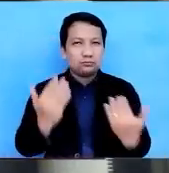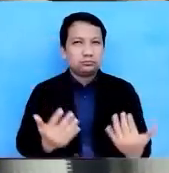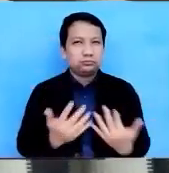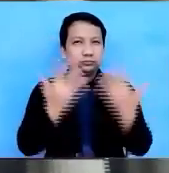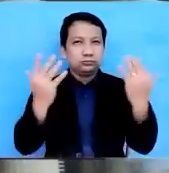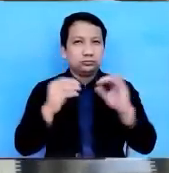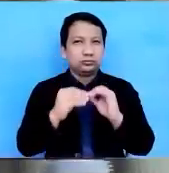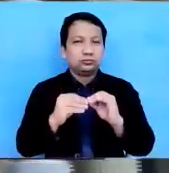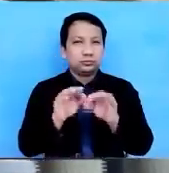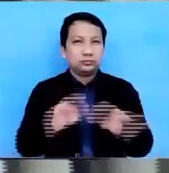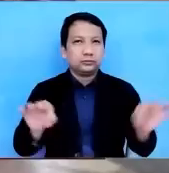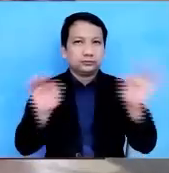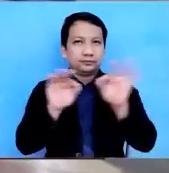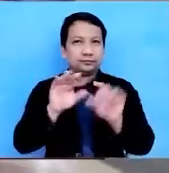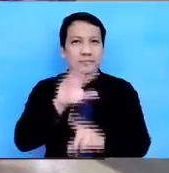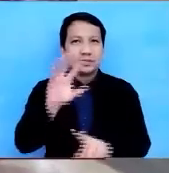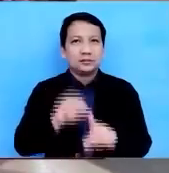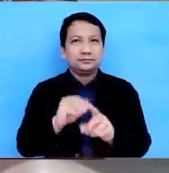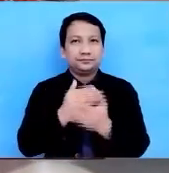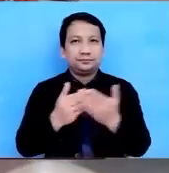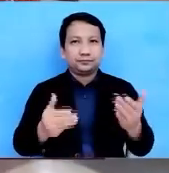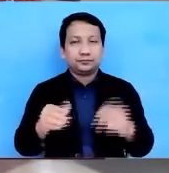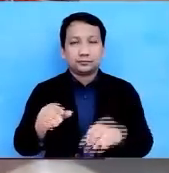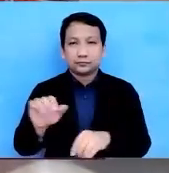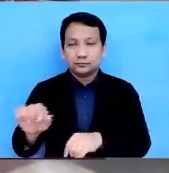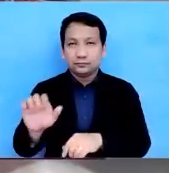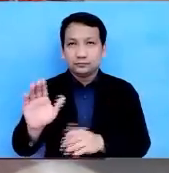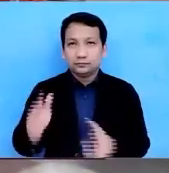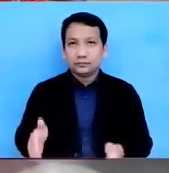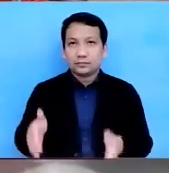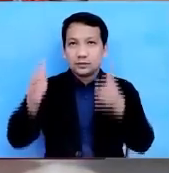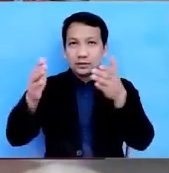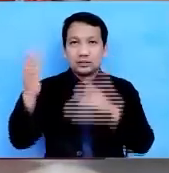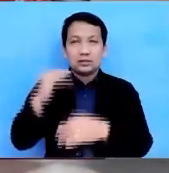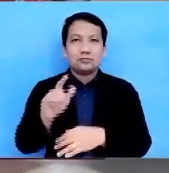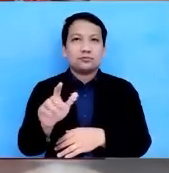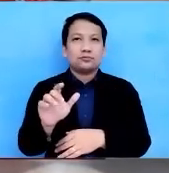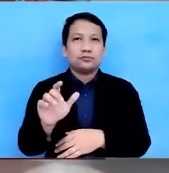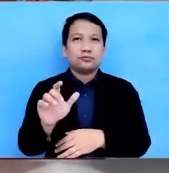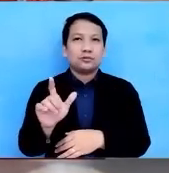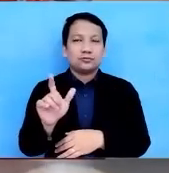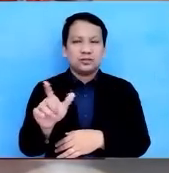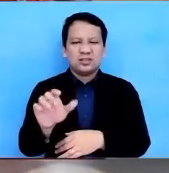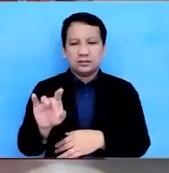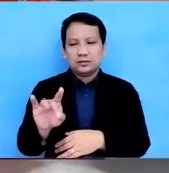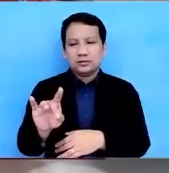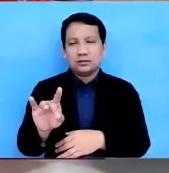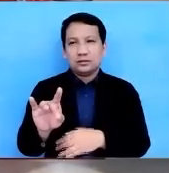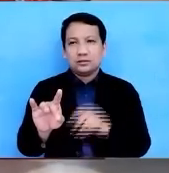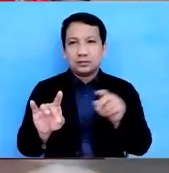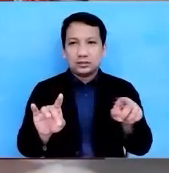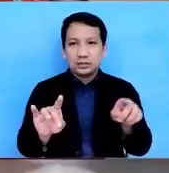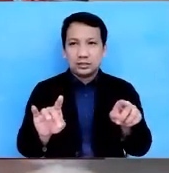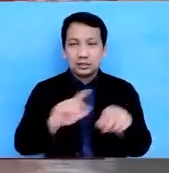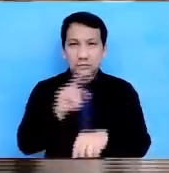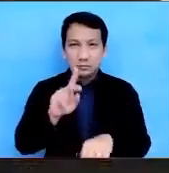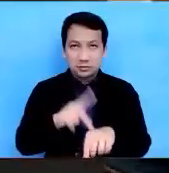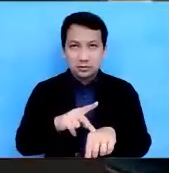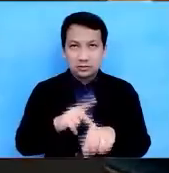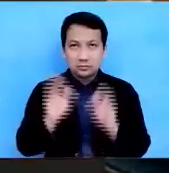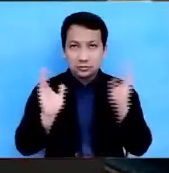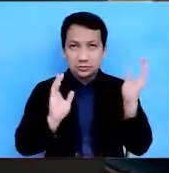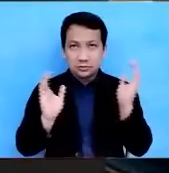na important cultural property ang naturang gusali noong 2018. It's an icon, no, of Philippine Postal Service.